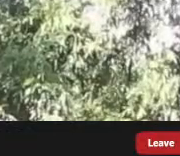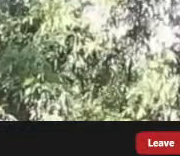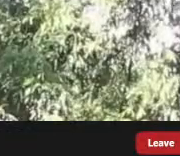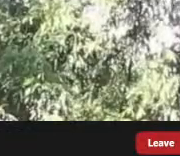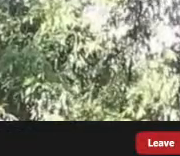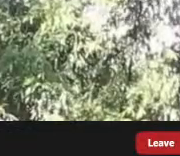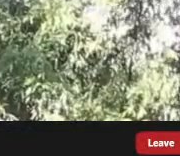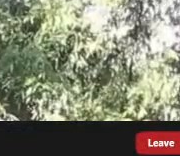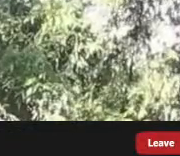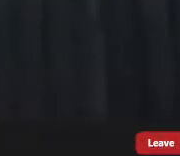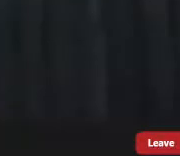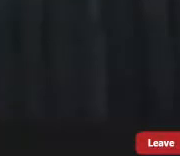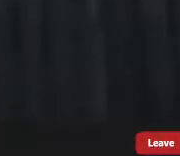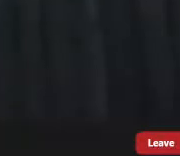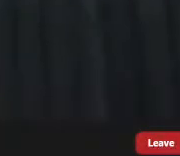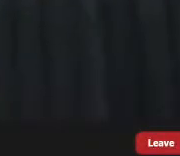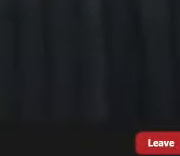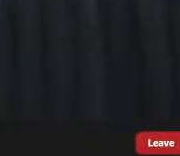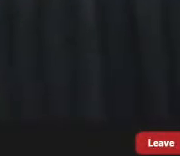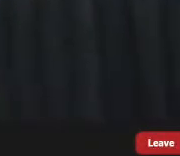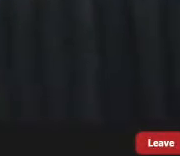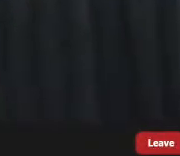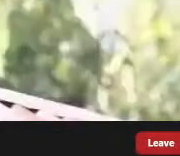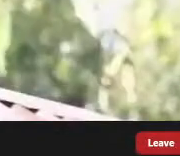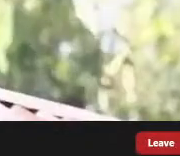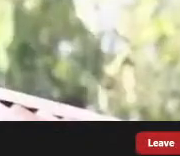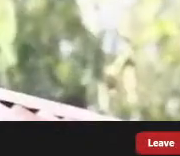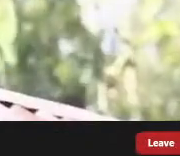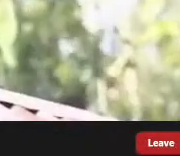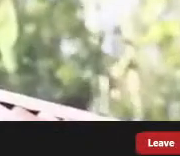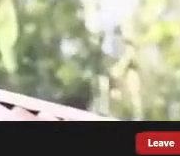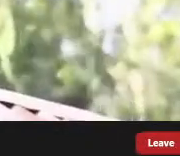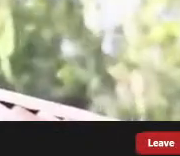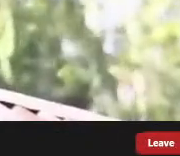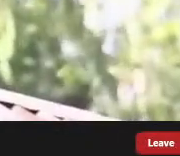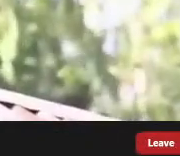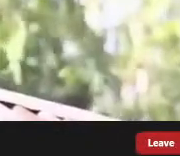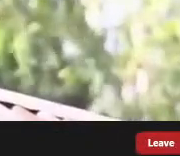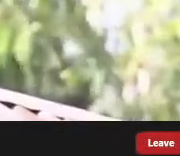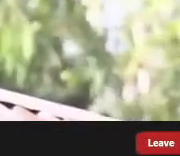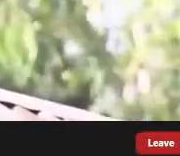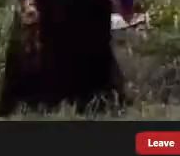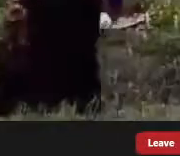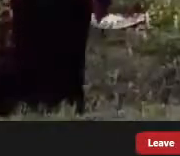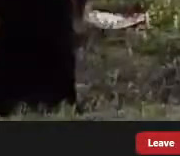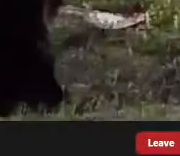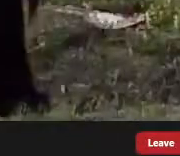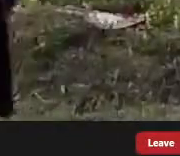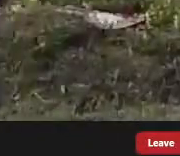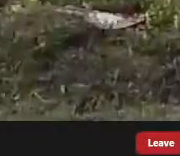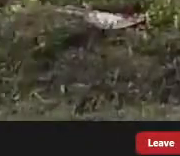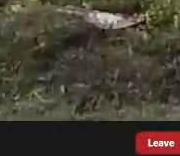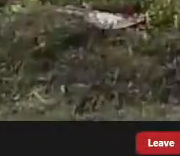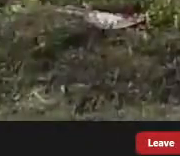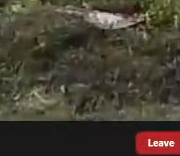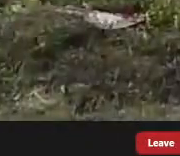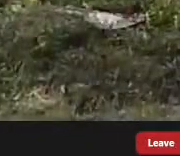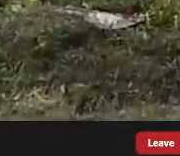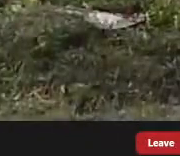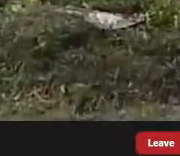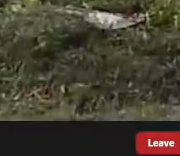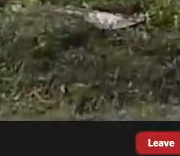ব্রহ্মপুত্র নদের পানি তিন দিনের মধ্যেই আরো এক হাত বাড়তে পারে